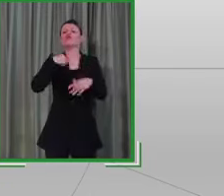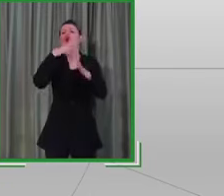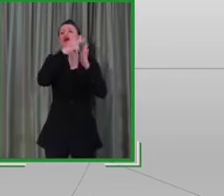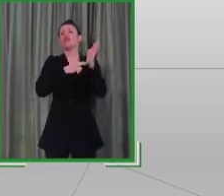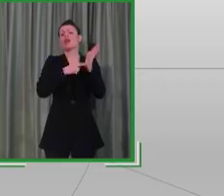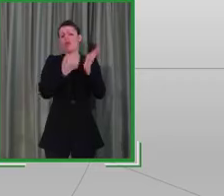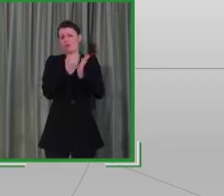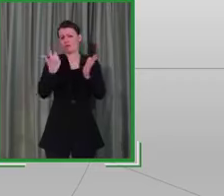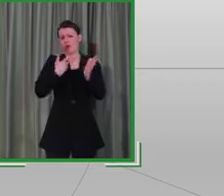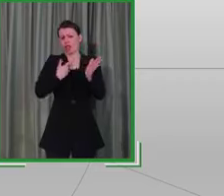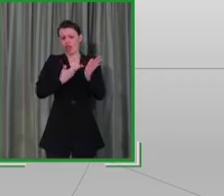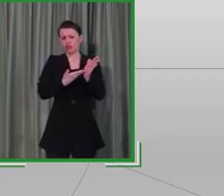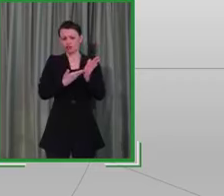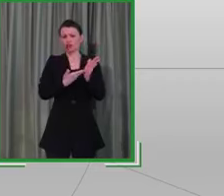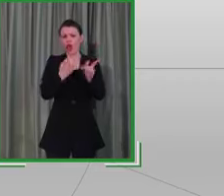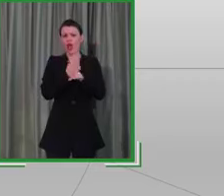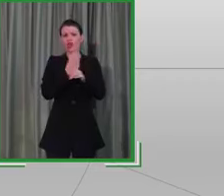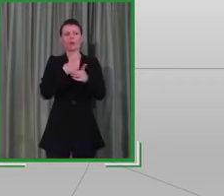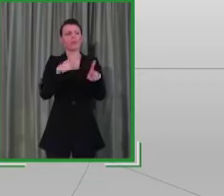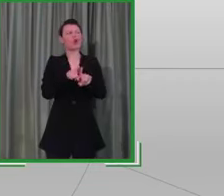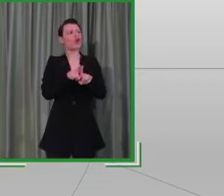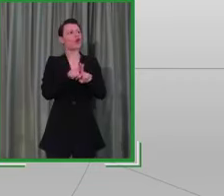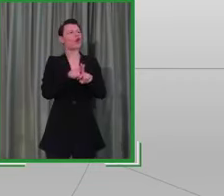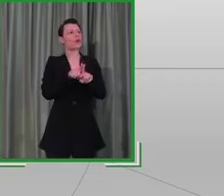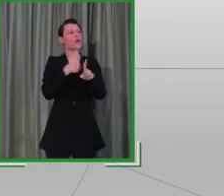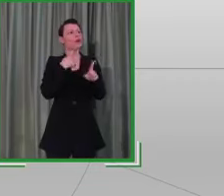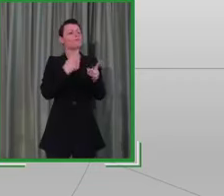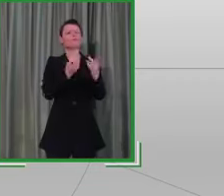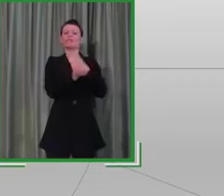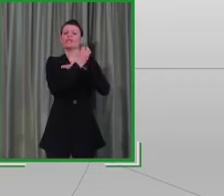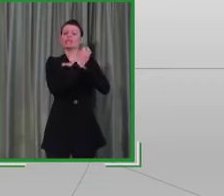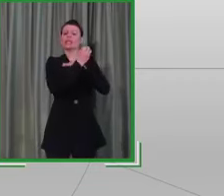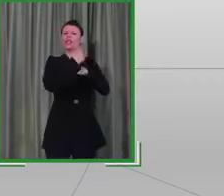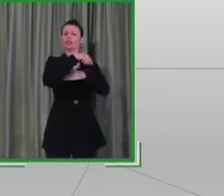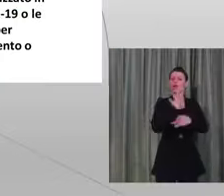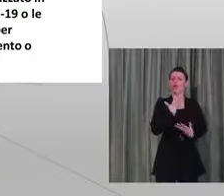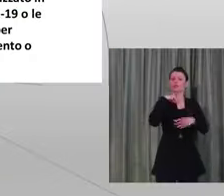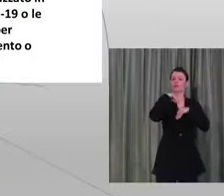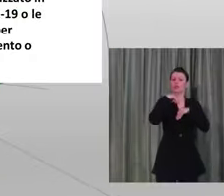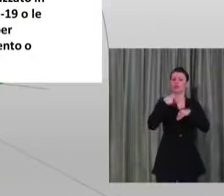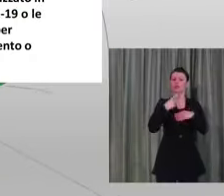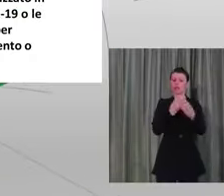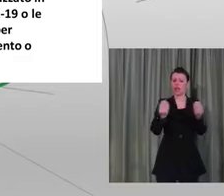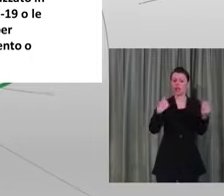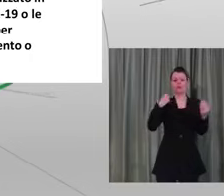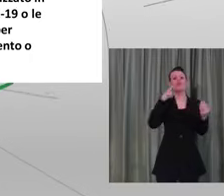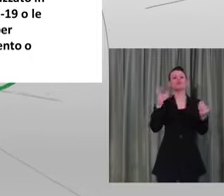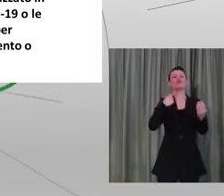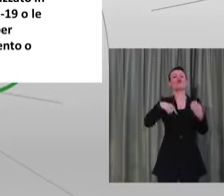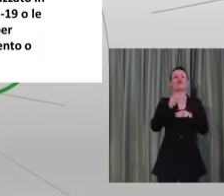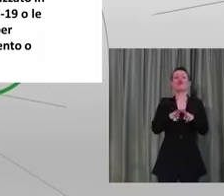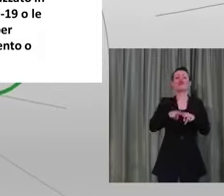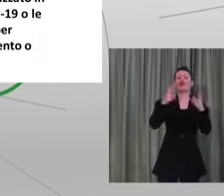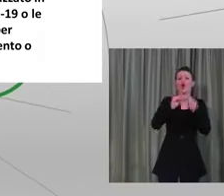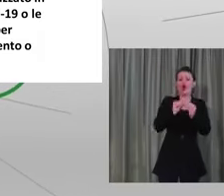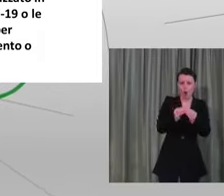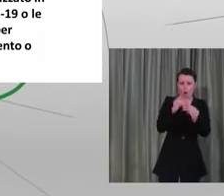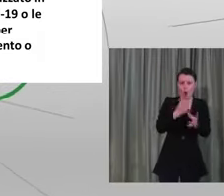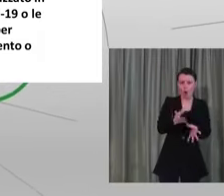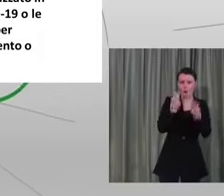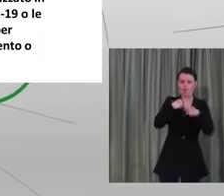da questa pandemia abbiamo appreso il fatto che la pandemia è globale new york